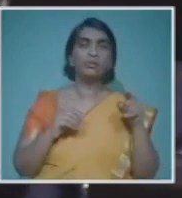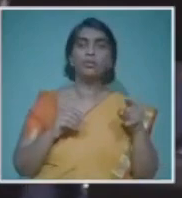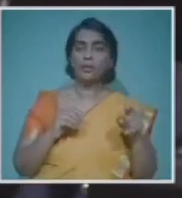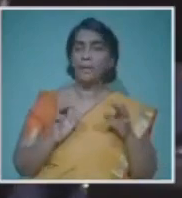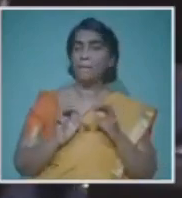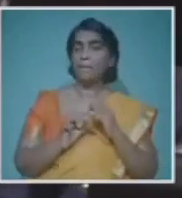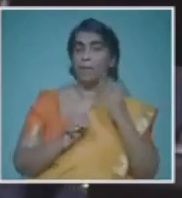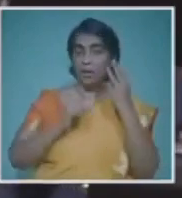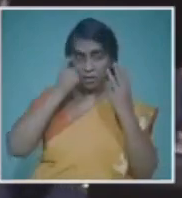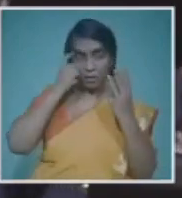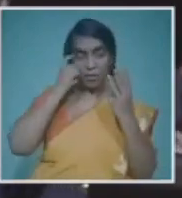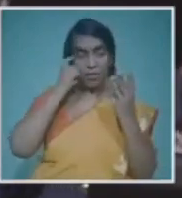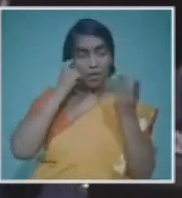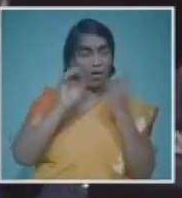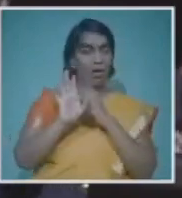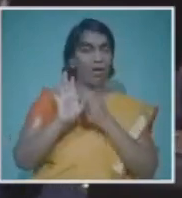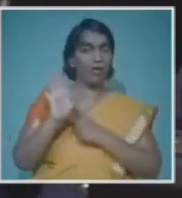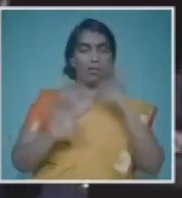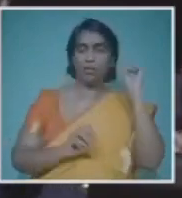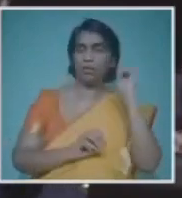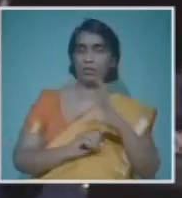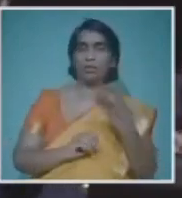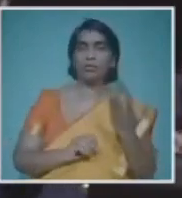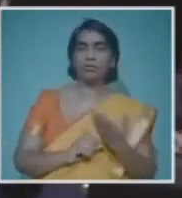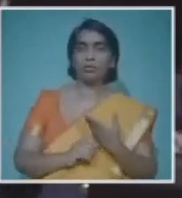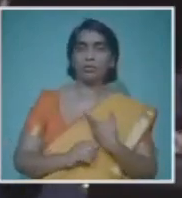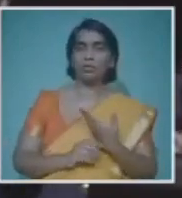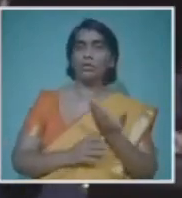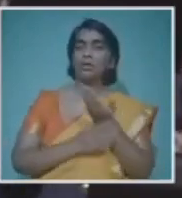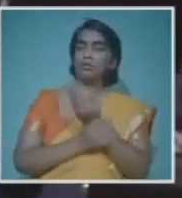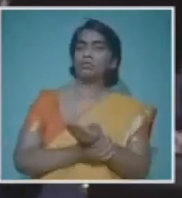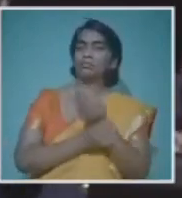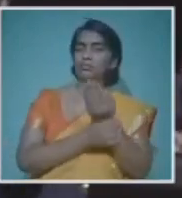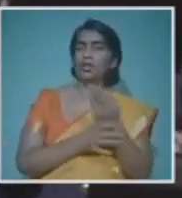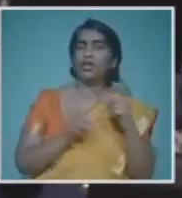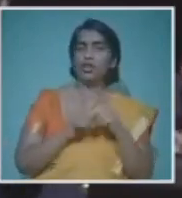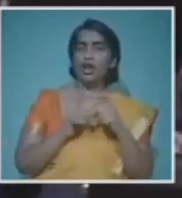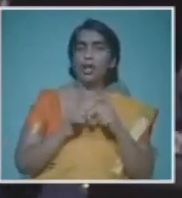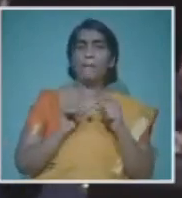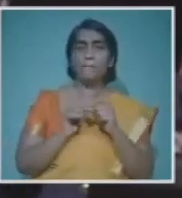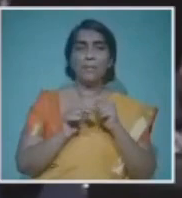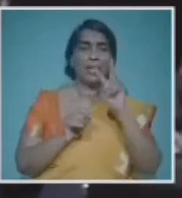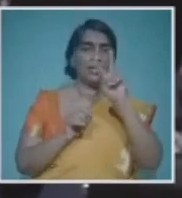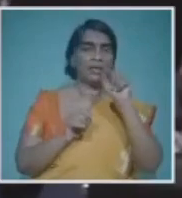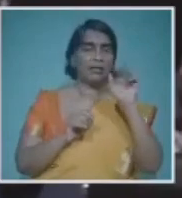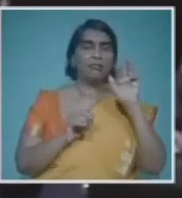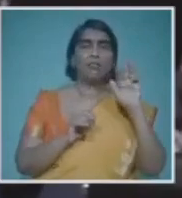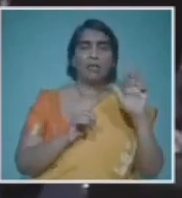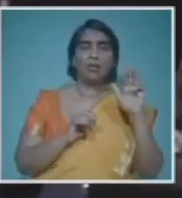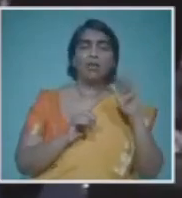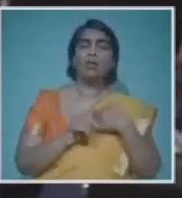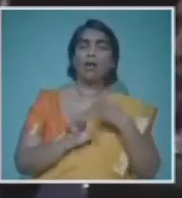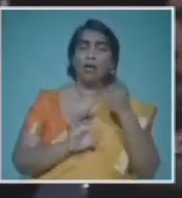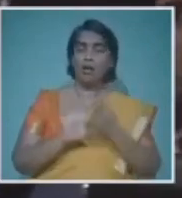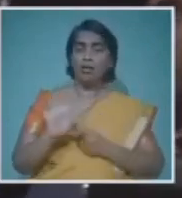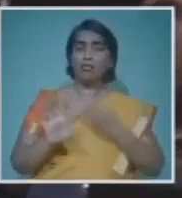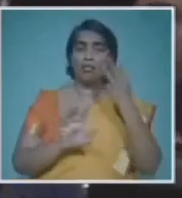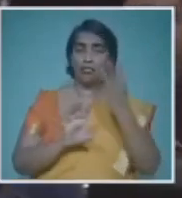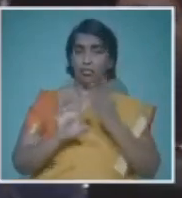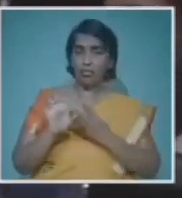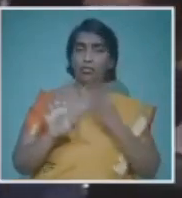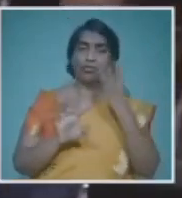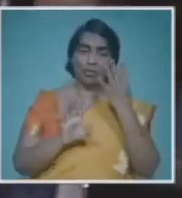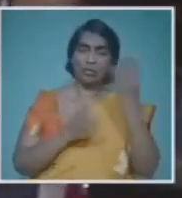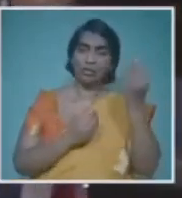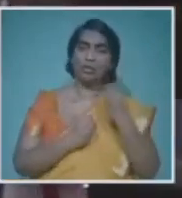කියන්නේ. අපි මේ දැන් IMF එකේ හිඟාකාගෙන යන්නේ ඩොලර් බිලියන 2.9ක් අවුරුදු 3-4ක කාලයකට දෙන්න